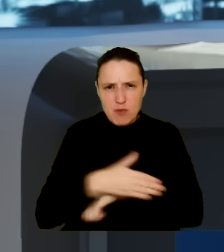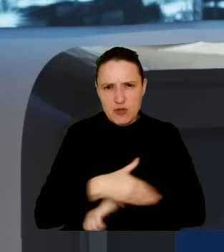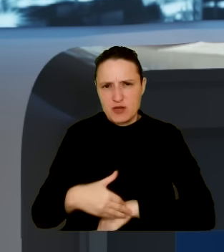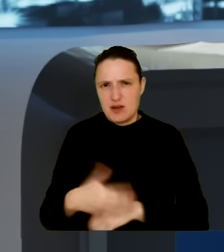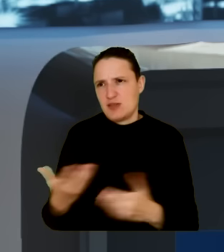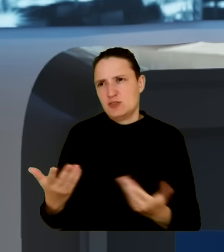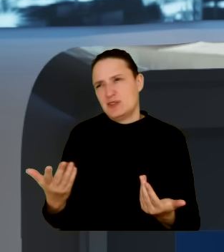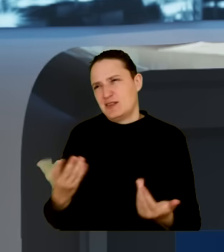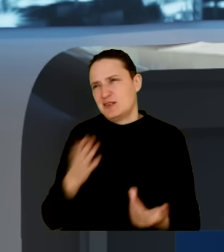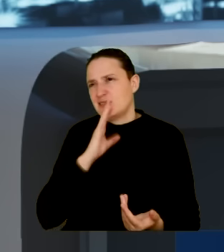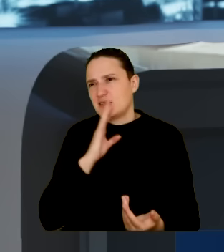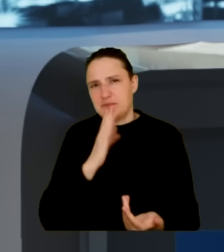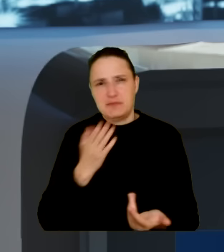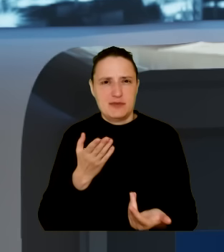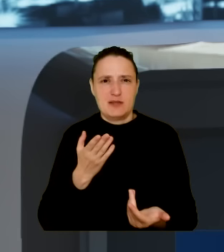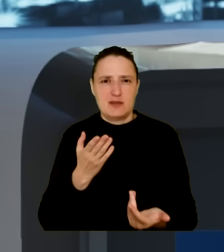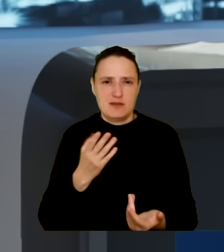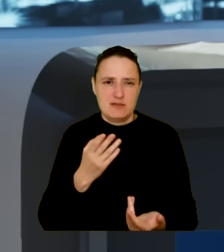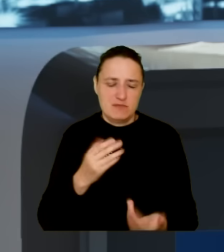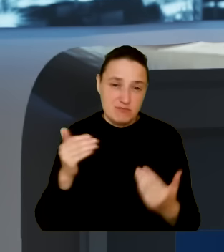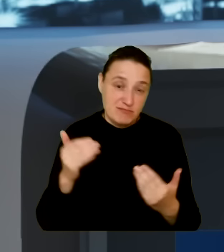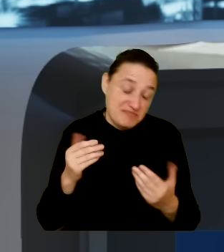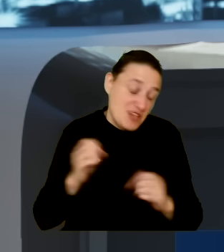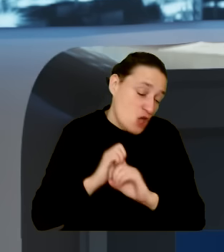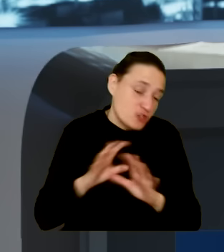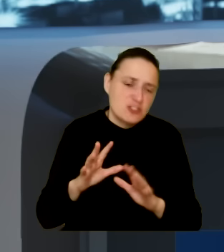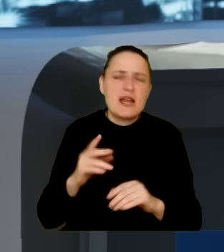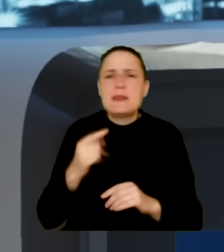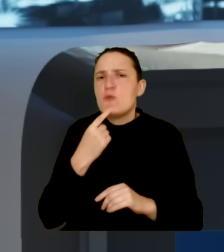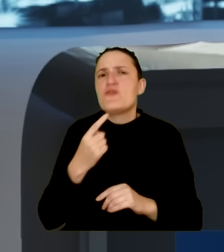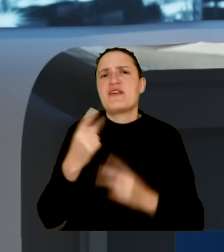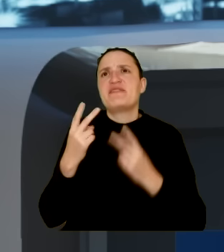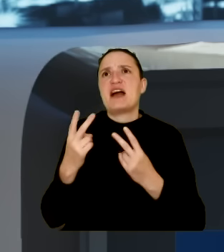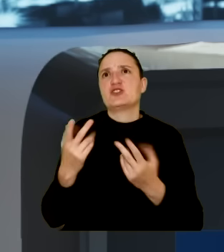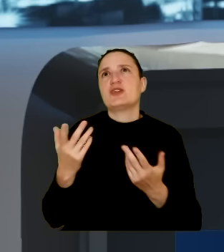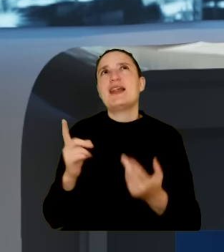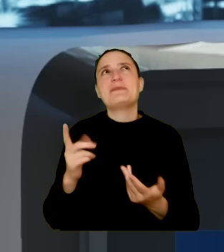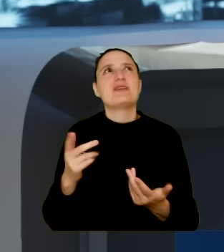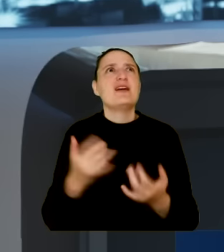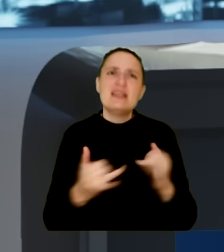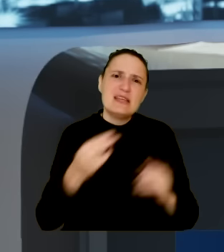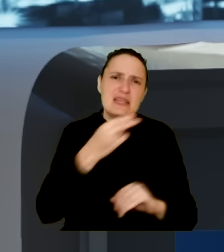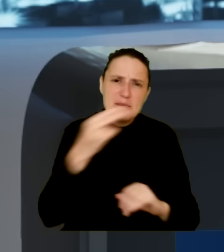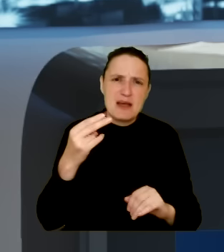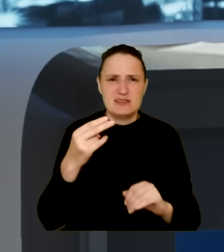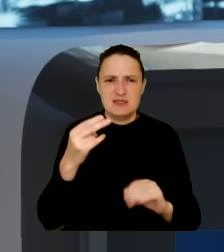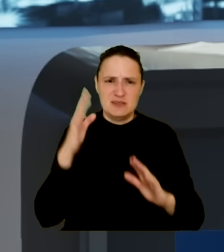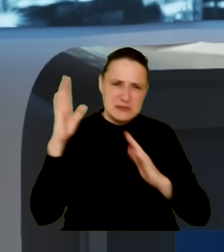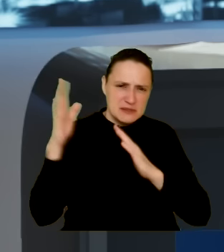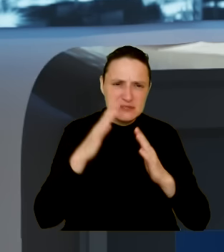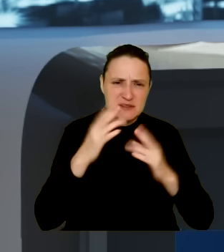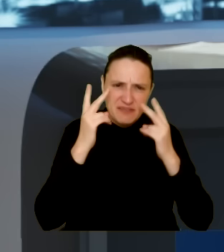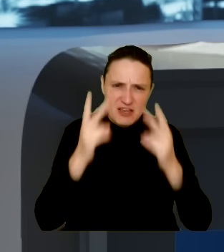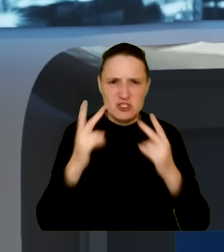podnoszony w sensie takim, że można byłoby, no oczywiście ja nie mówię, że to nie jest ważne, tylko chodzi mi, że co ważne jest w tym momencie chyba sprawy takie no, duże, chyba